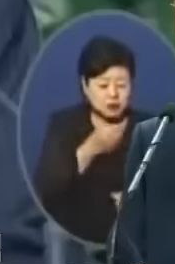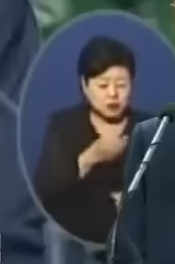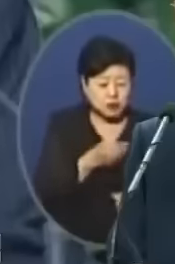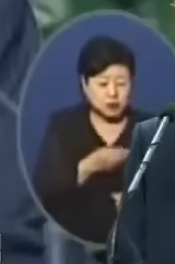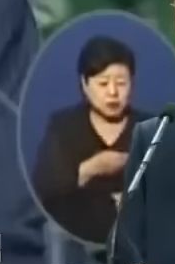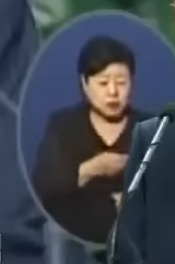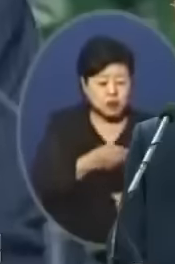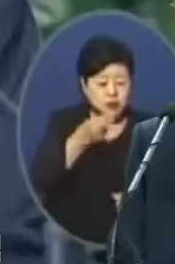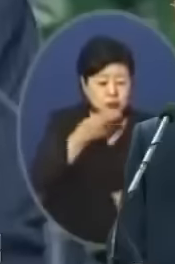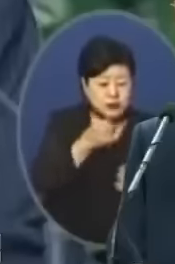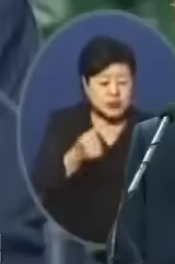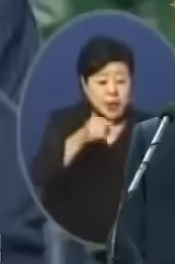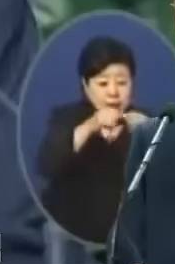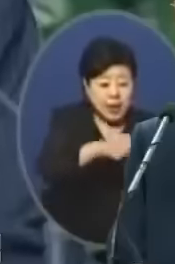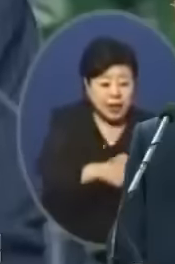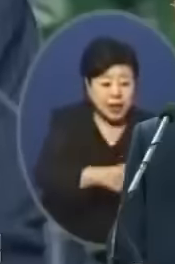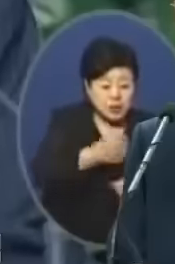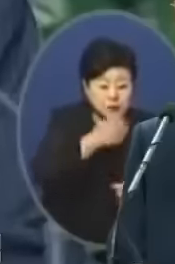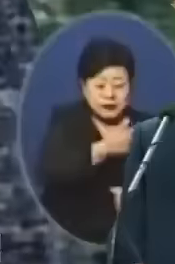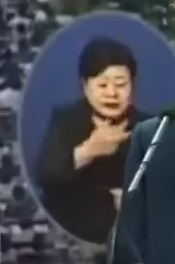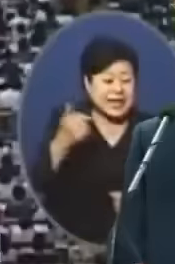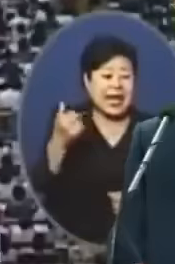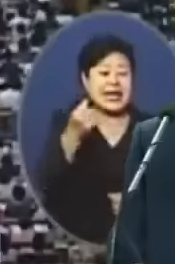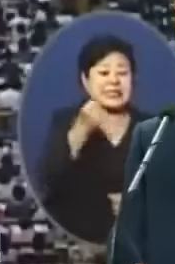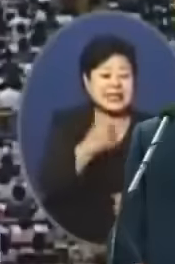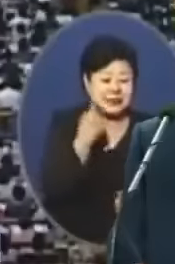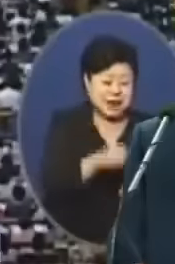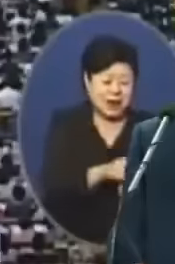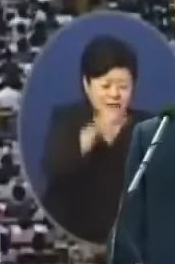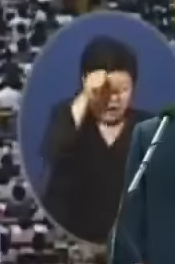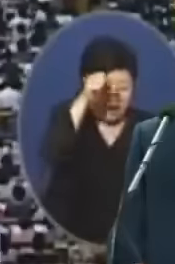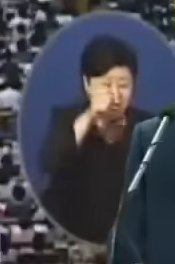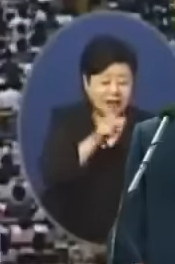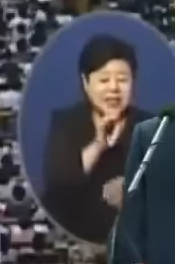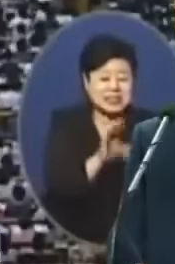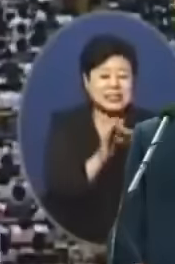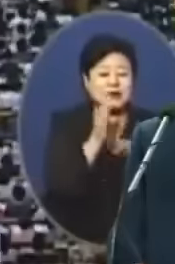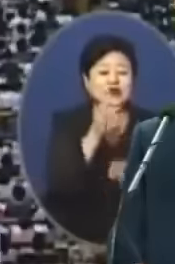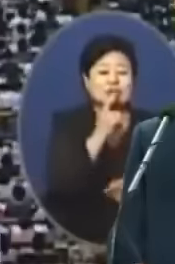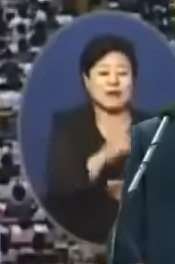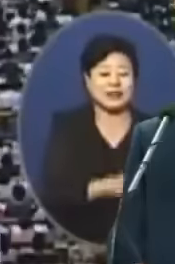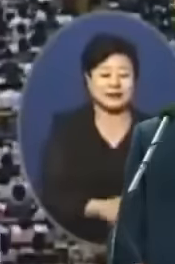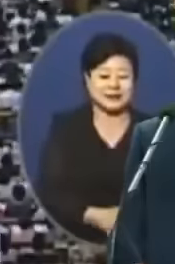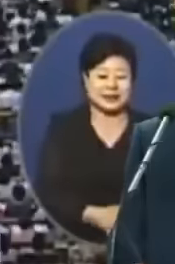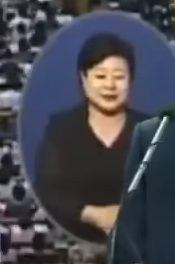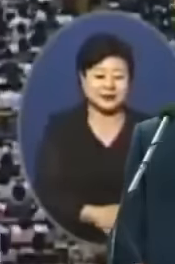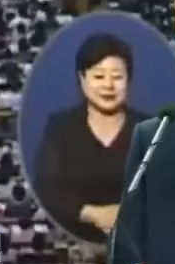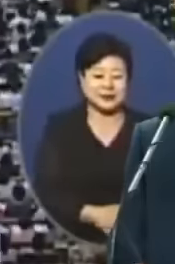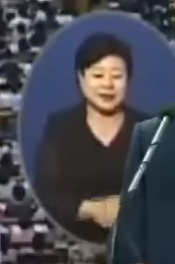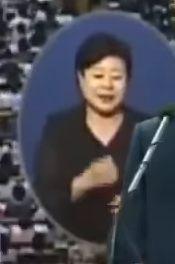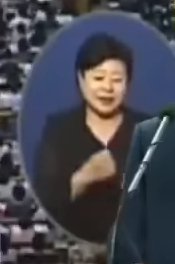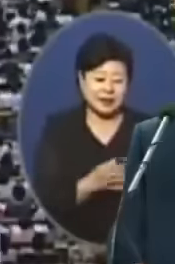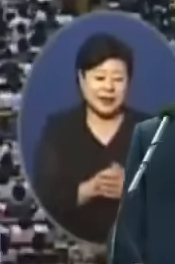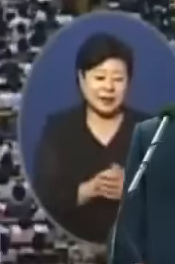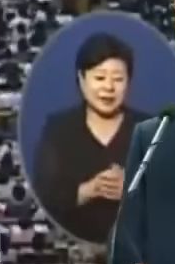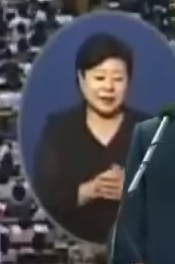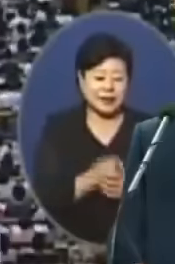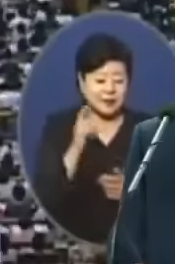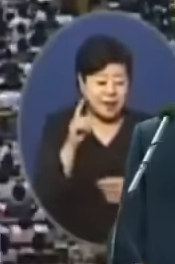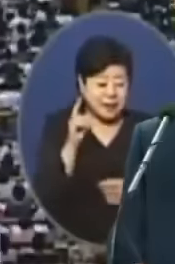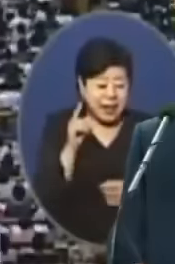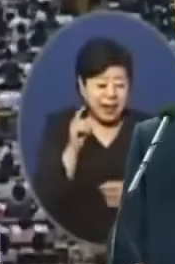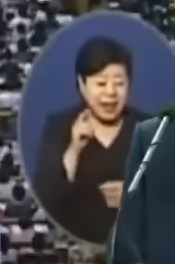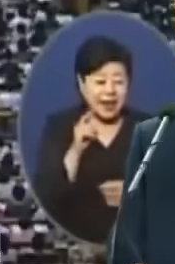백성은 망한다고 말했었습니다. 꿈을 크게 가지라고, 내 입을 넓게 열라, 내가 채우리라고 말씀한 것입니다. 그러므로 여러분은